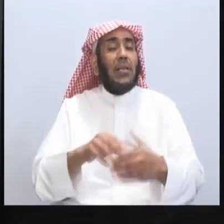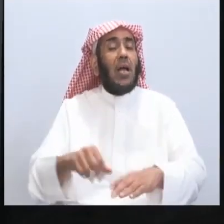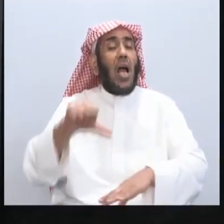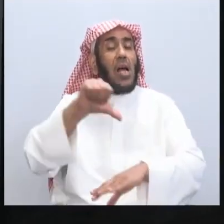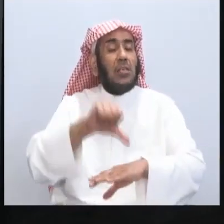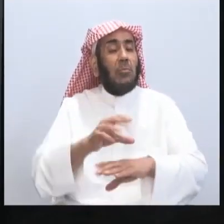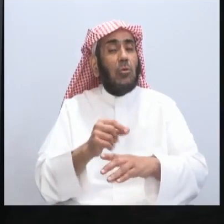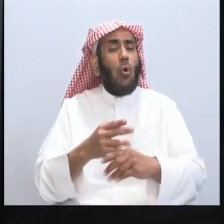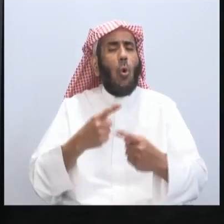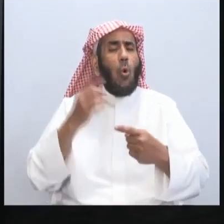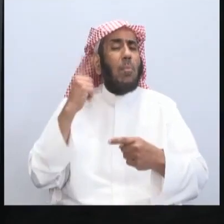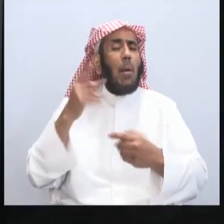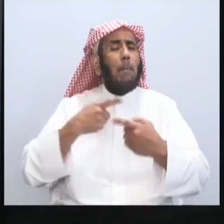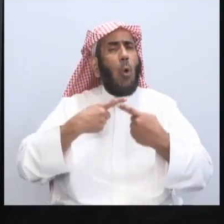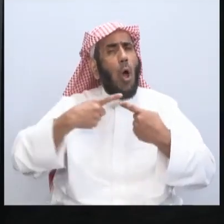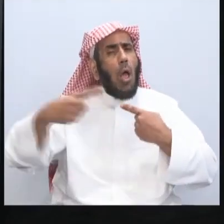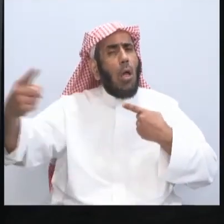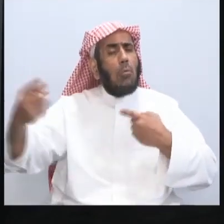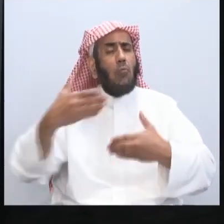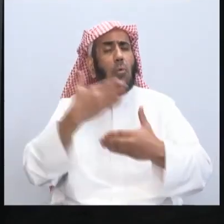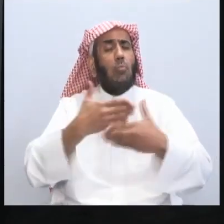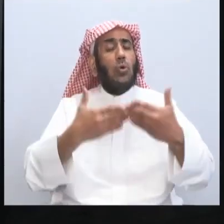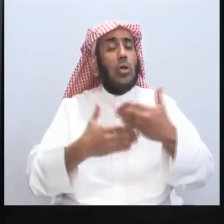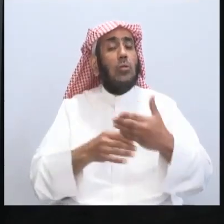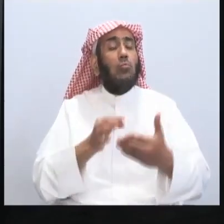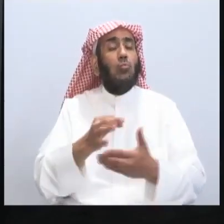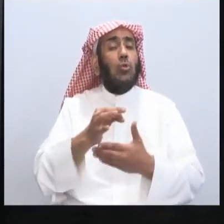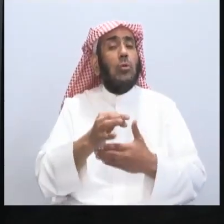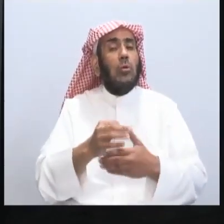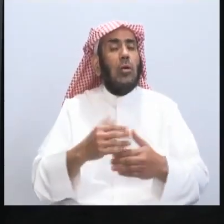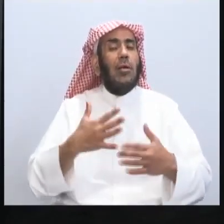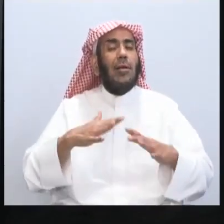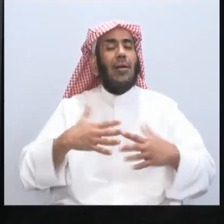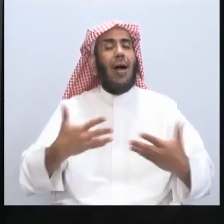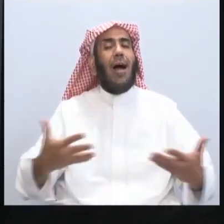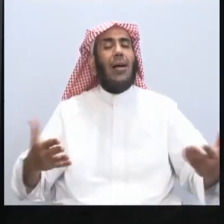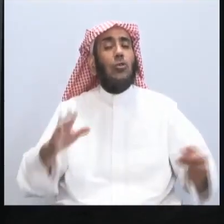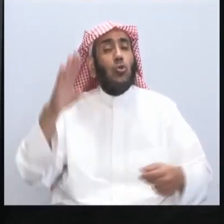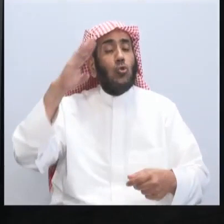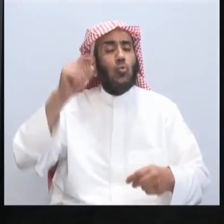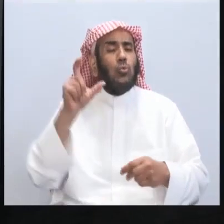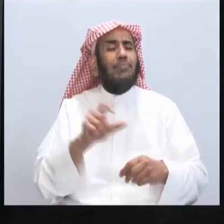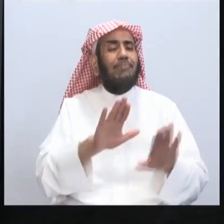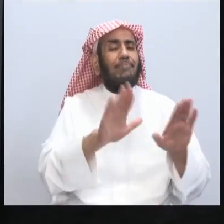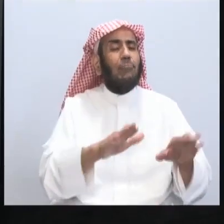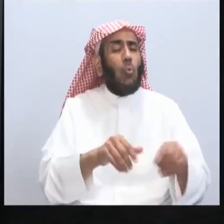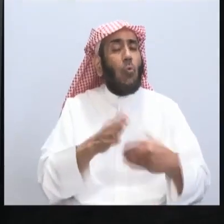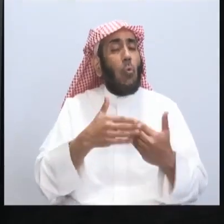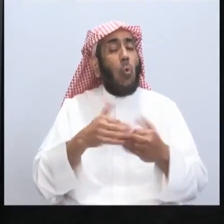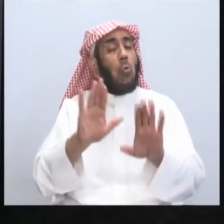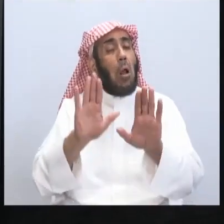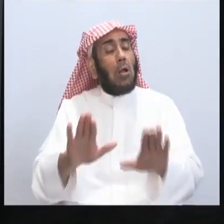البلاد مكان بعيد فبنيت مدن لراحه الجنود ووفروا فيها